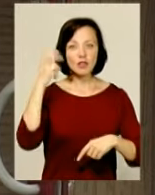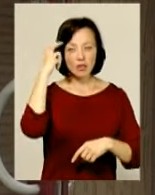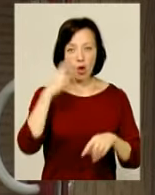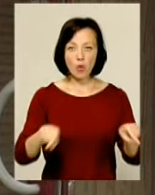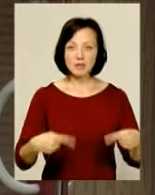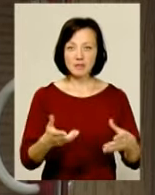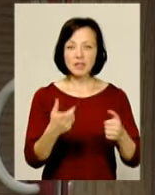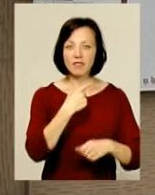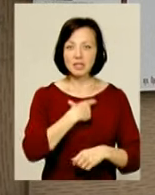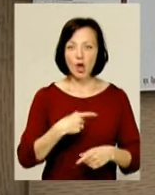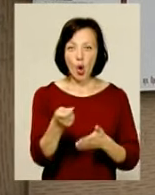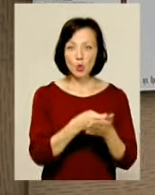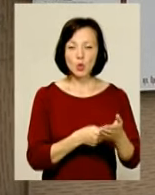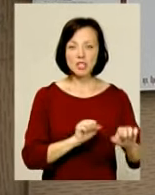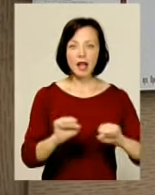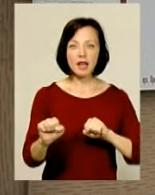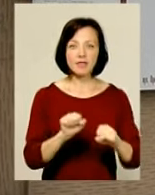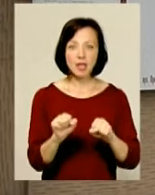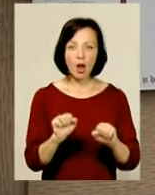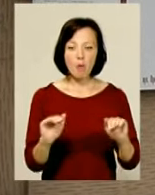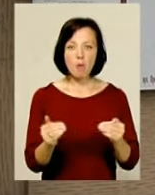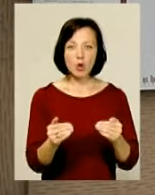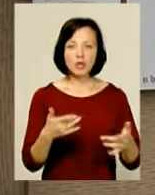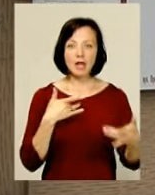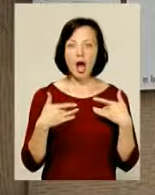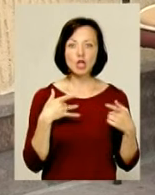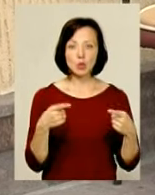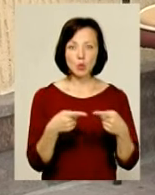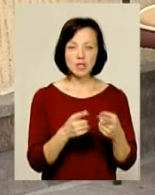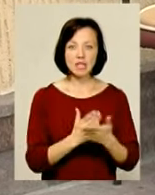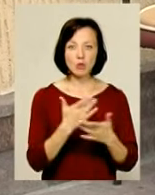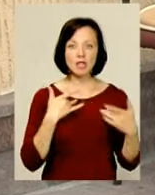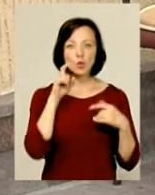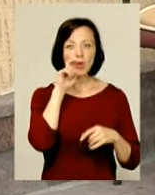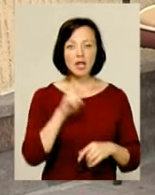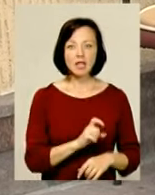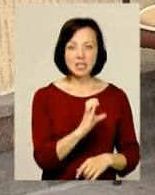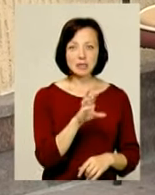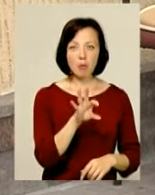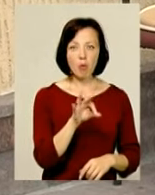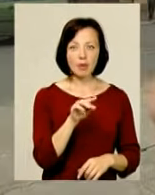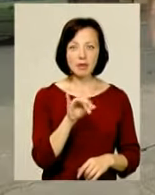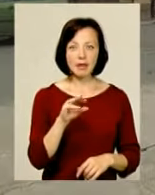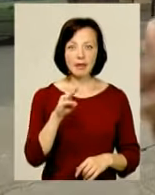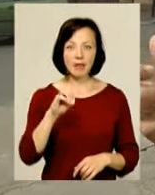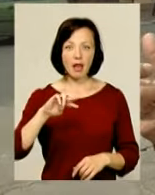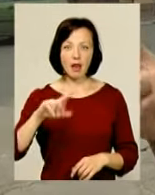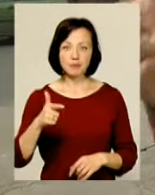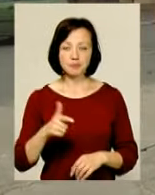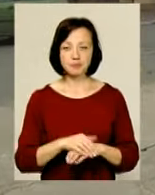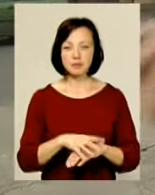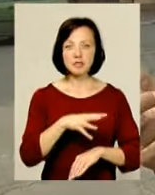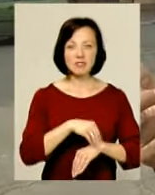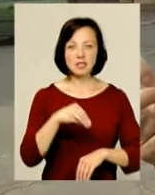взяв на себе художній керівник монотеатру «Кут» заслужений артист України Володимир Смотритель. «Швеція,